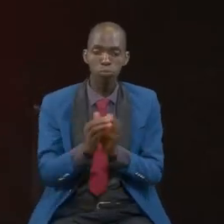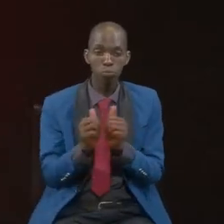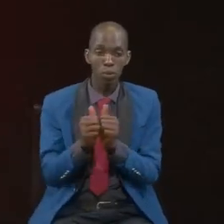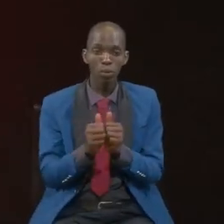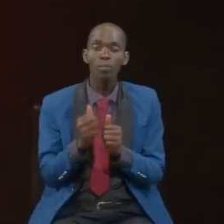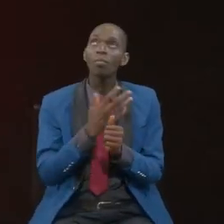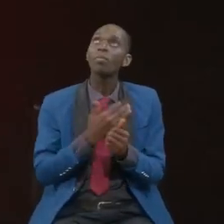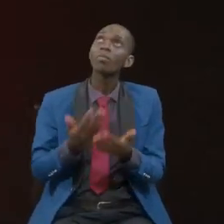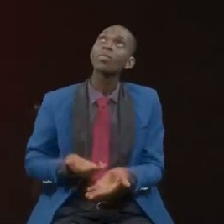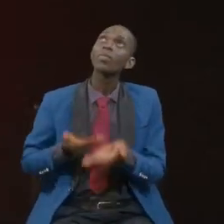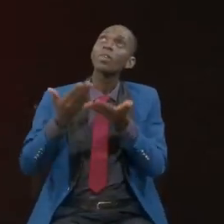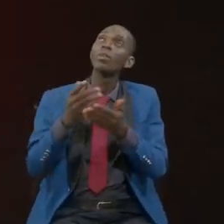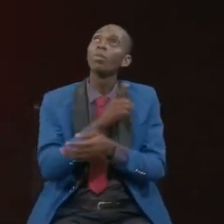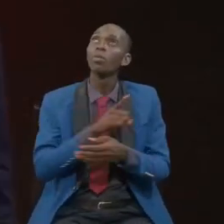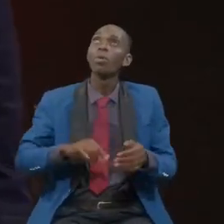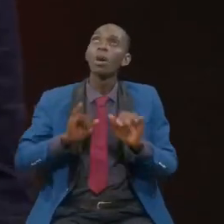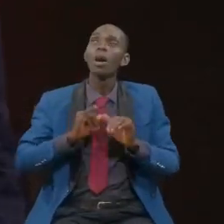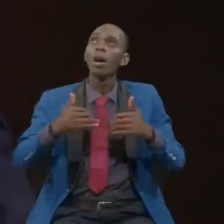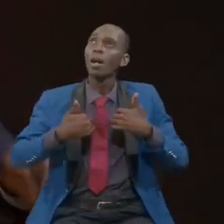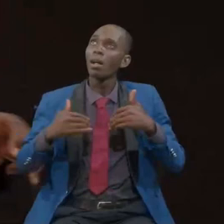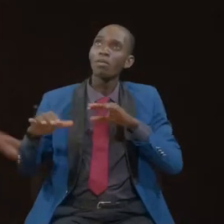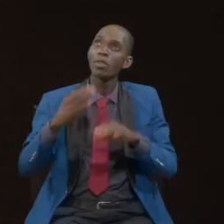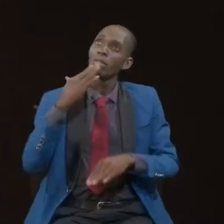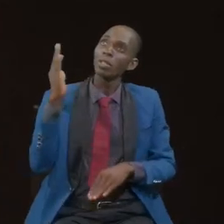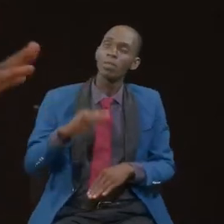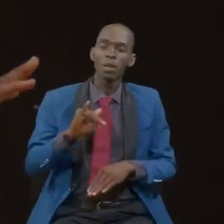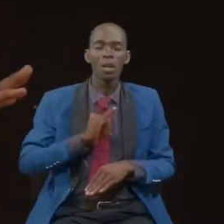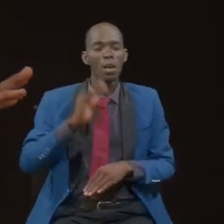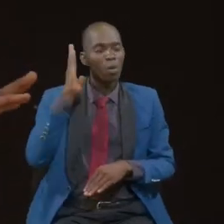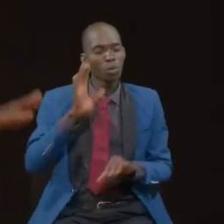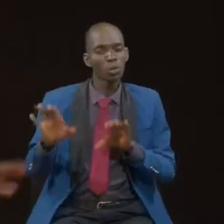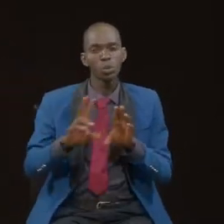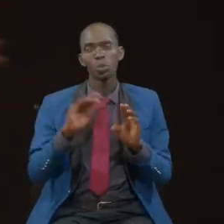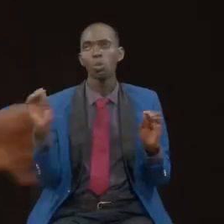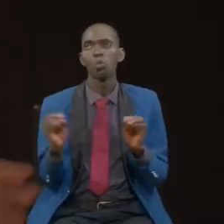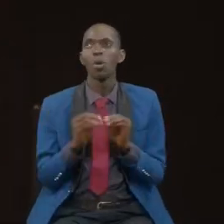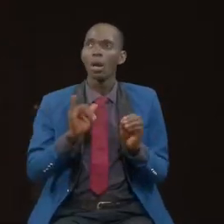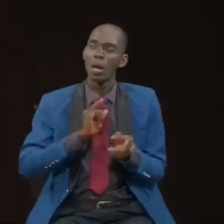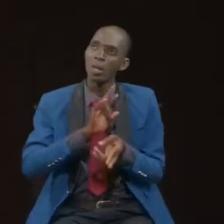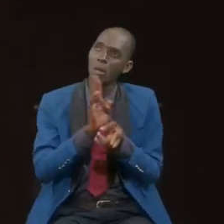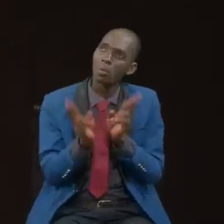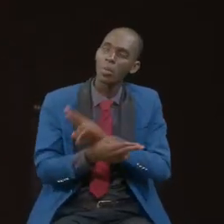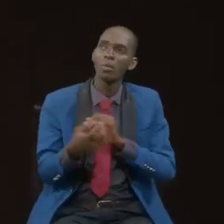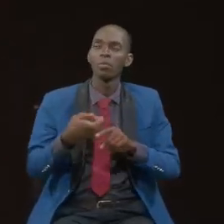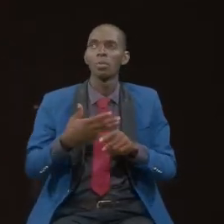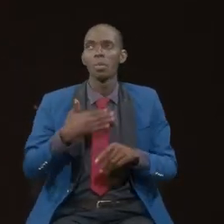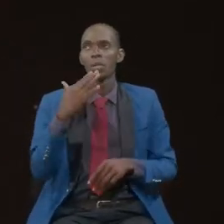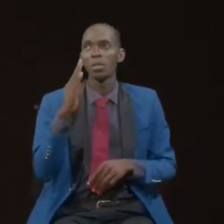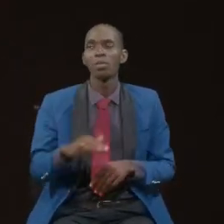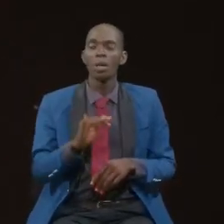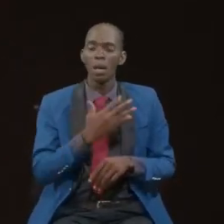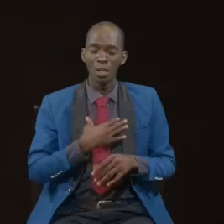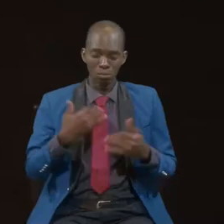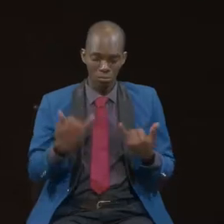tu te souviens et tu come tu présentes au Seigneur que seigneur j'ai commis le mal je je n'en ferai plus je